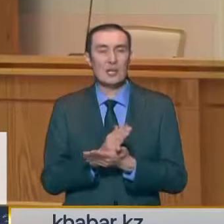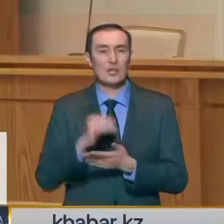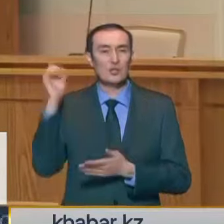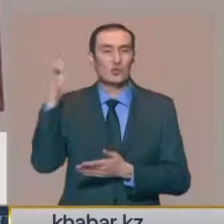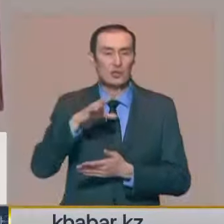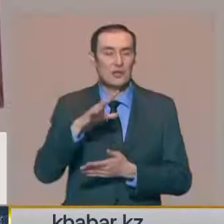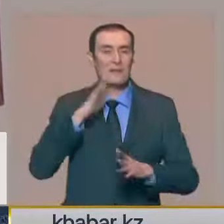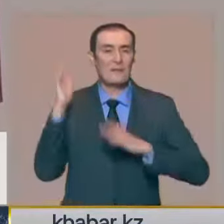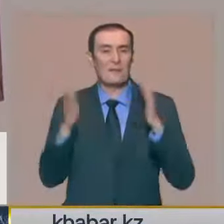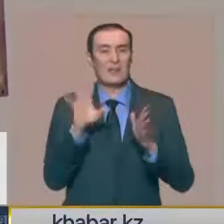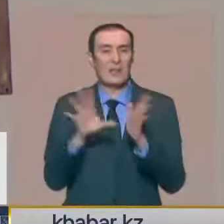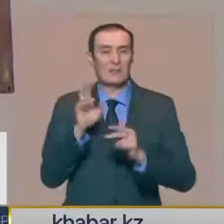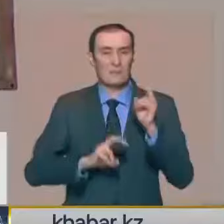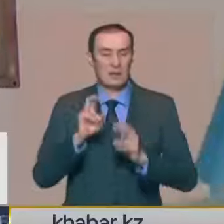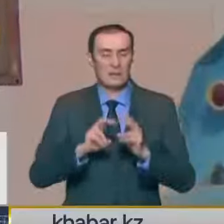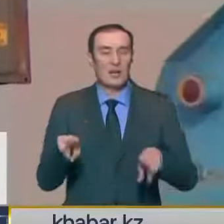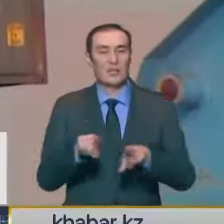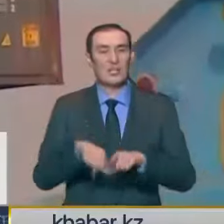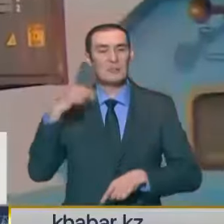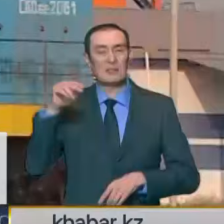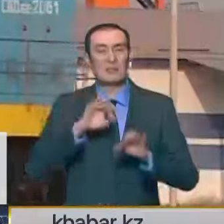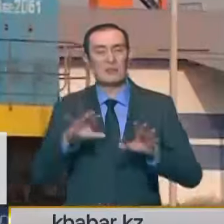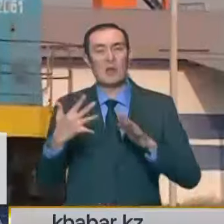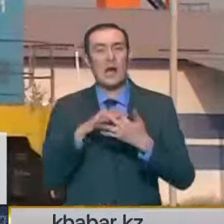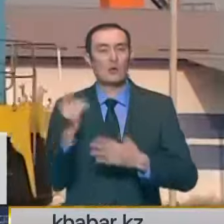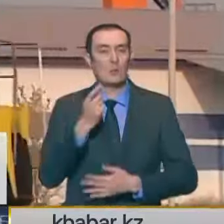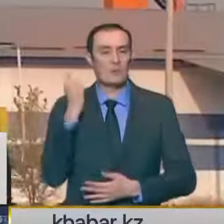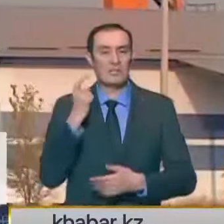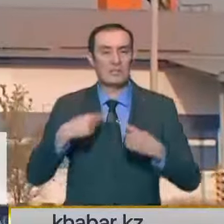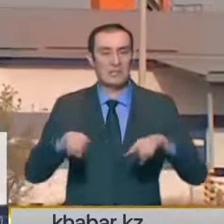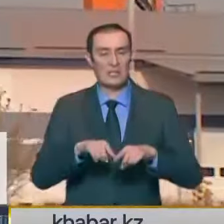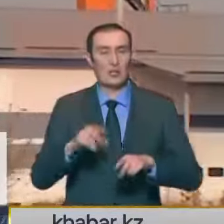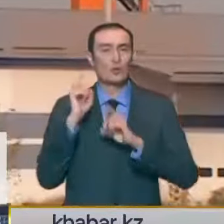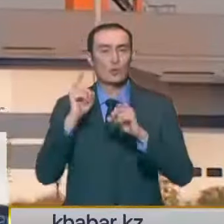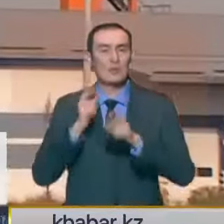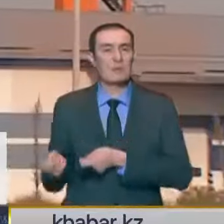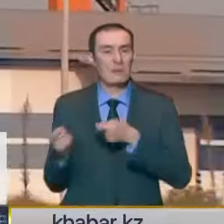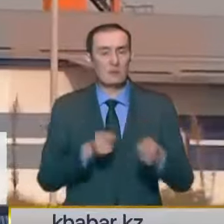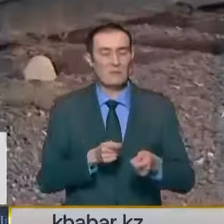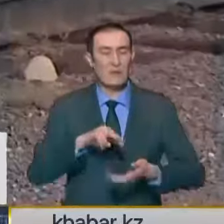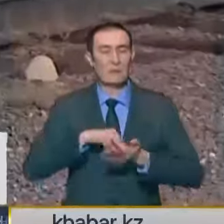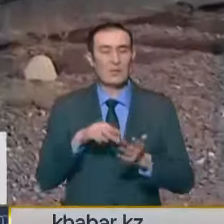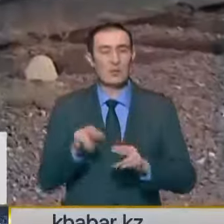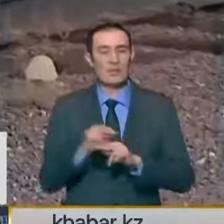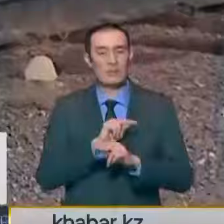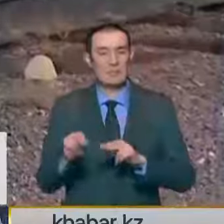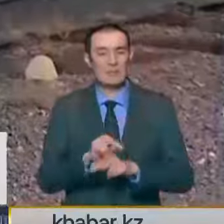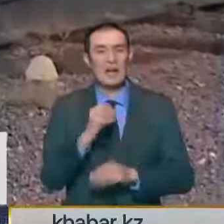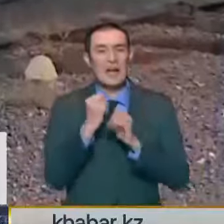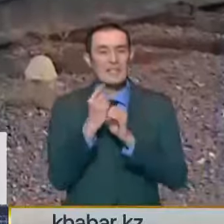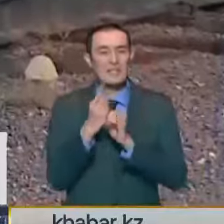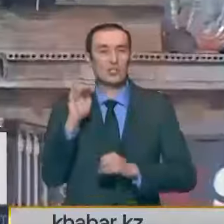и ветро парков также свое Резин гори сек и логистике в стране планируется отремонтировать